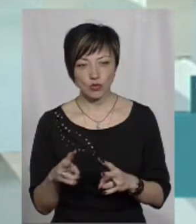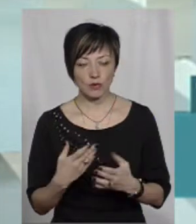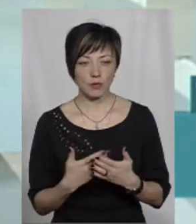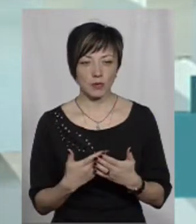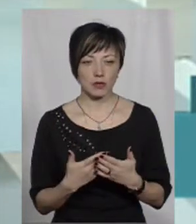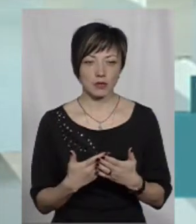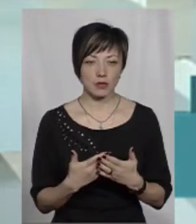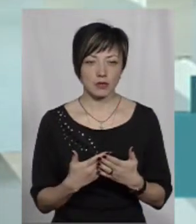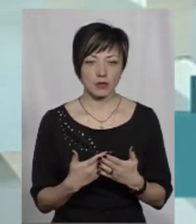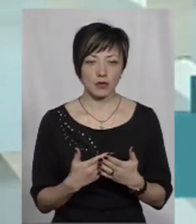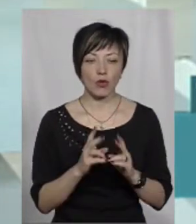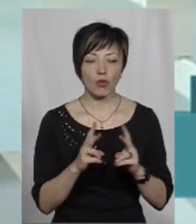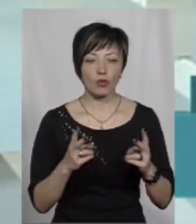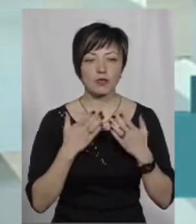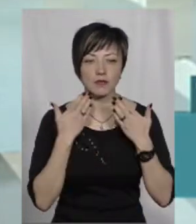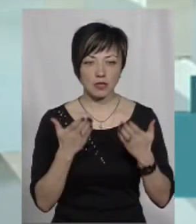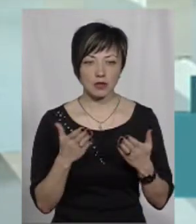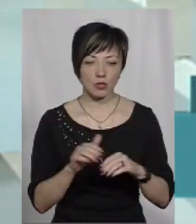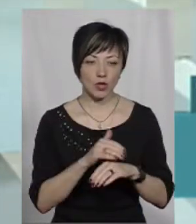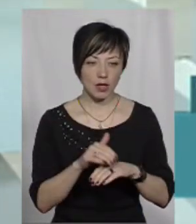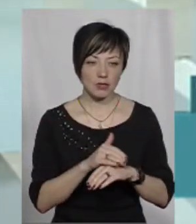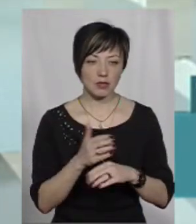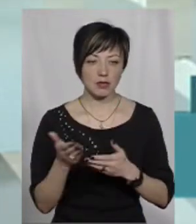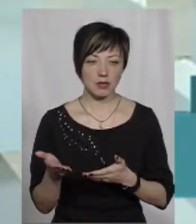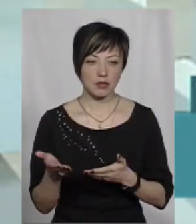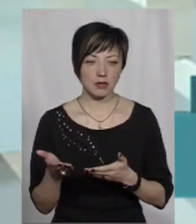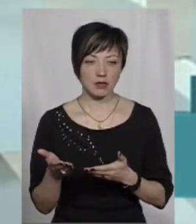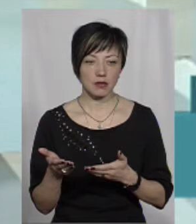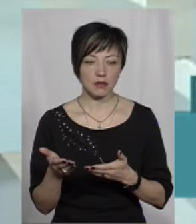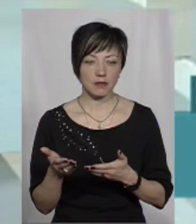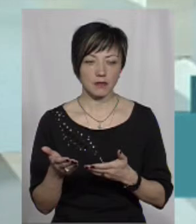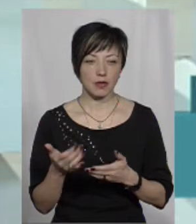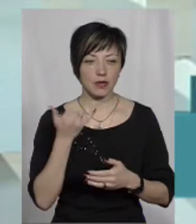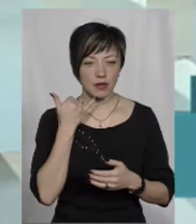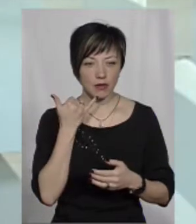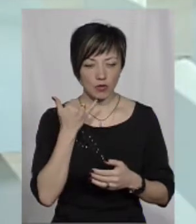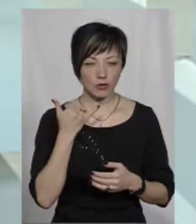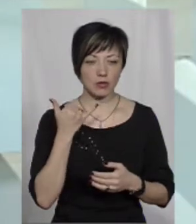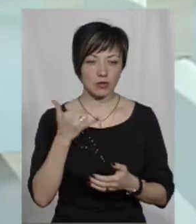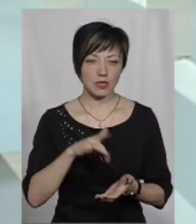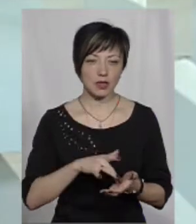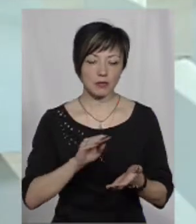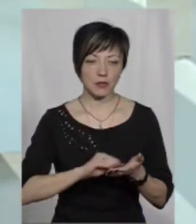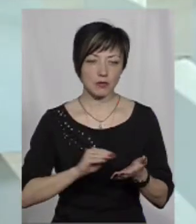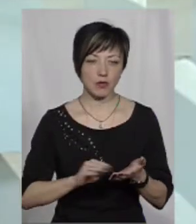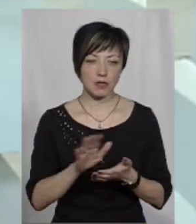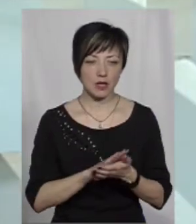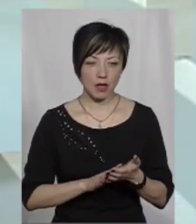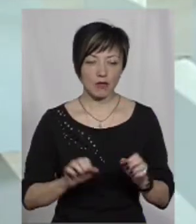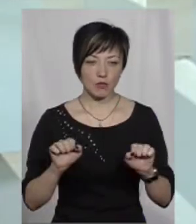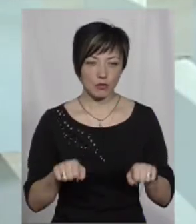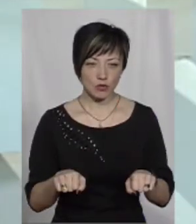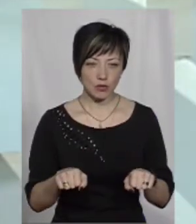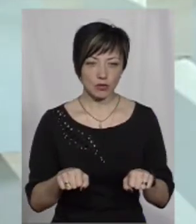нашкодив, потрібно, будь ласка, якщо, скажімо, телефон кол-центру або з письмовою заявою